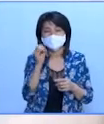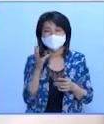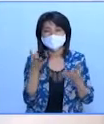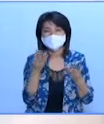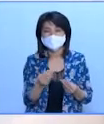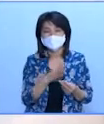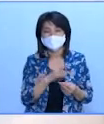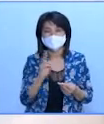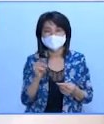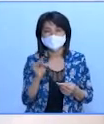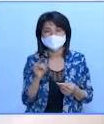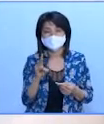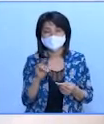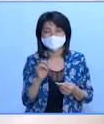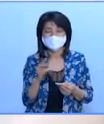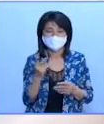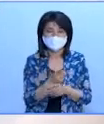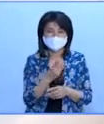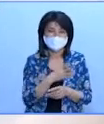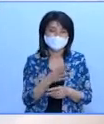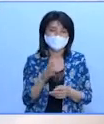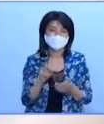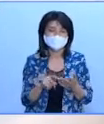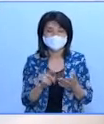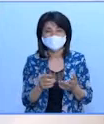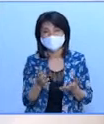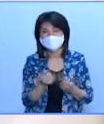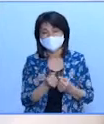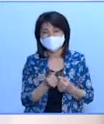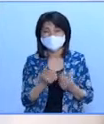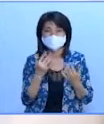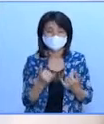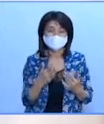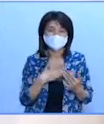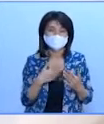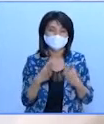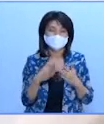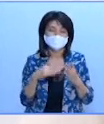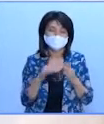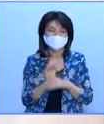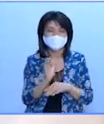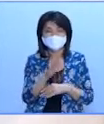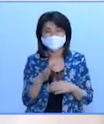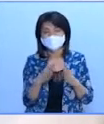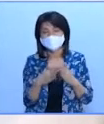карантинде болды. Екі рет анализ алдық. Барлық балалардың гендері сау. Бүгін біз оларды үйлеріне шығарып салып жатырмыз.